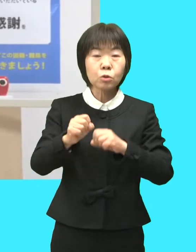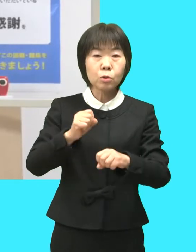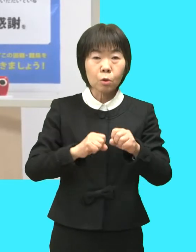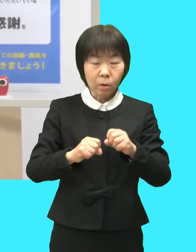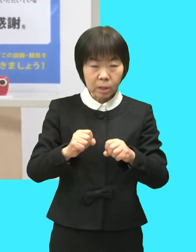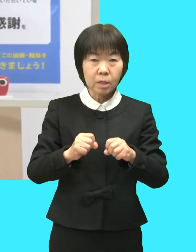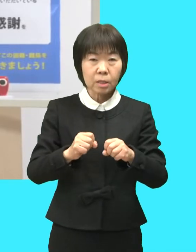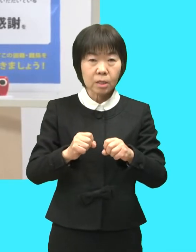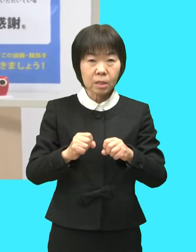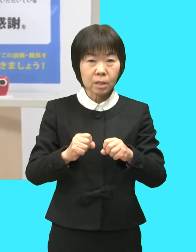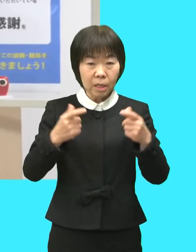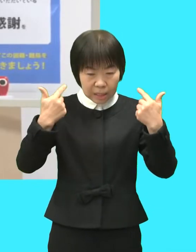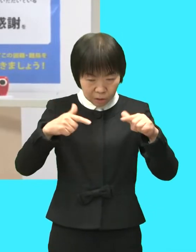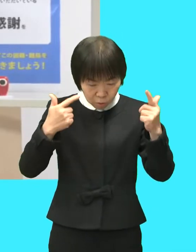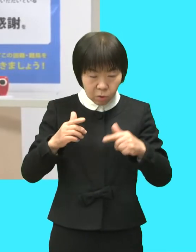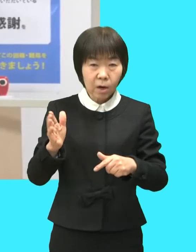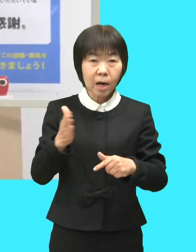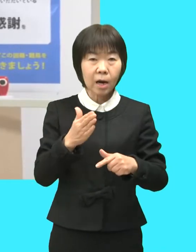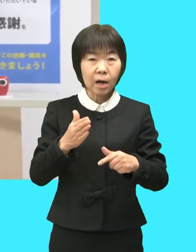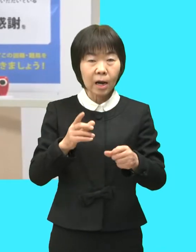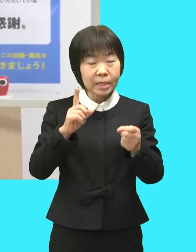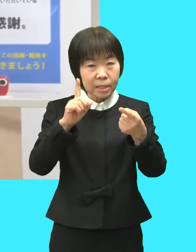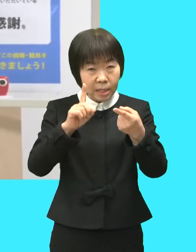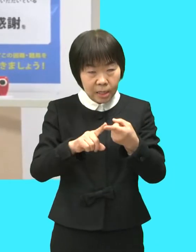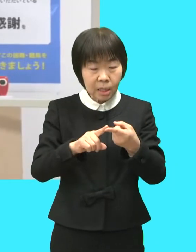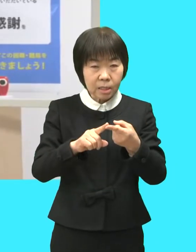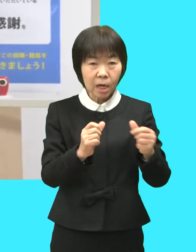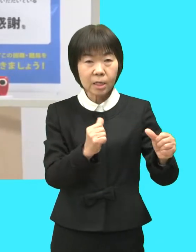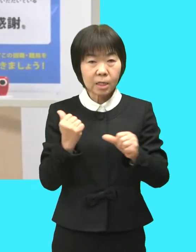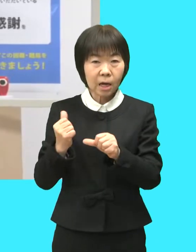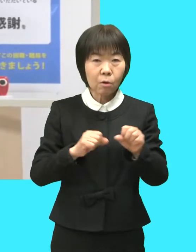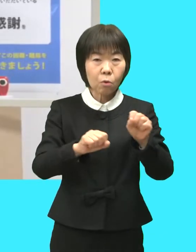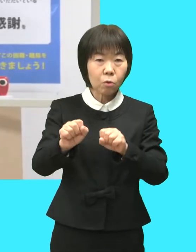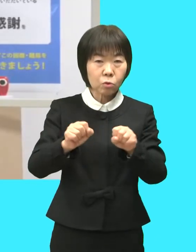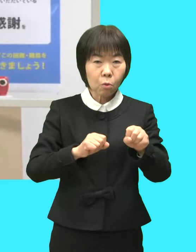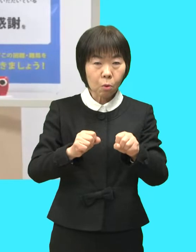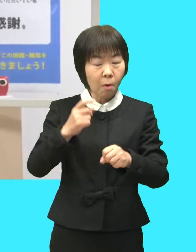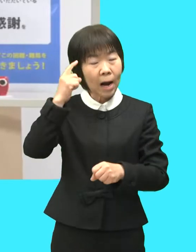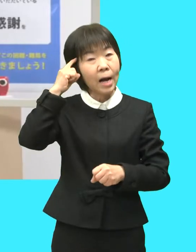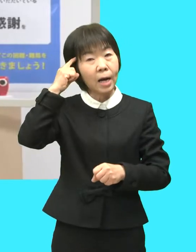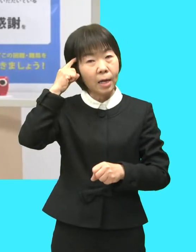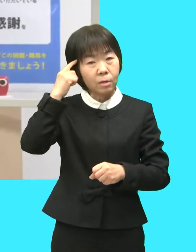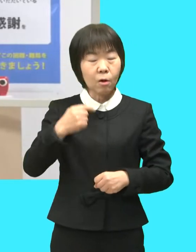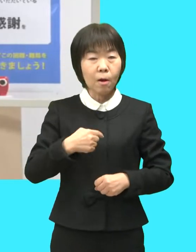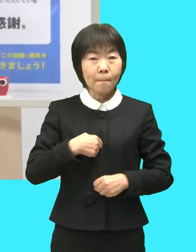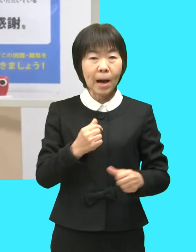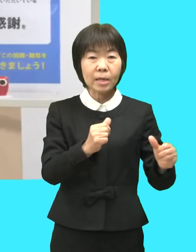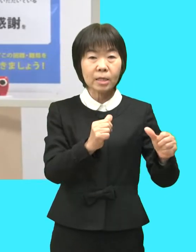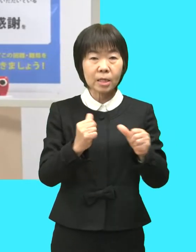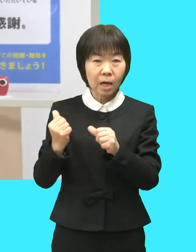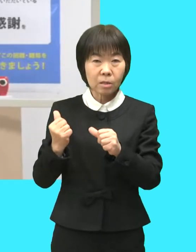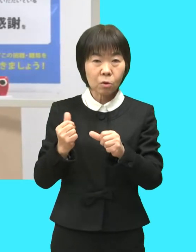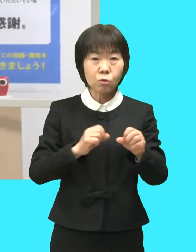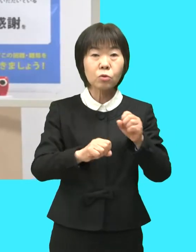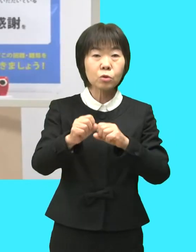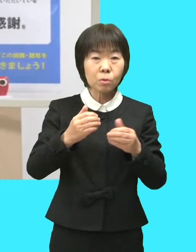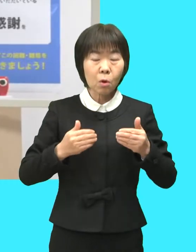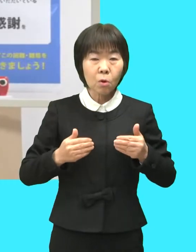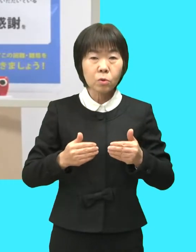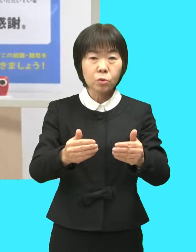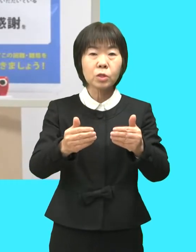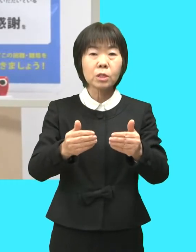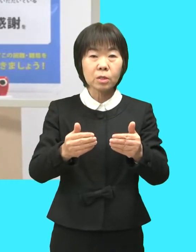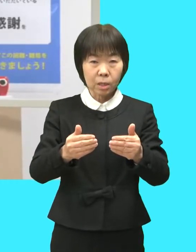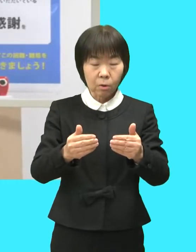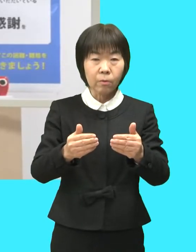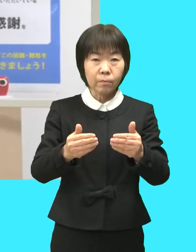ともに、日頃から適切な避難行動について考えるマイ避難の取り組みを推進する